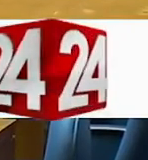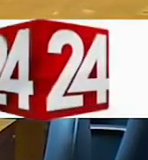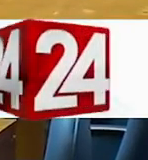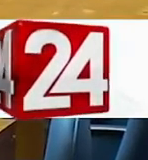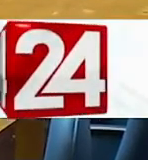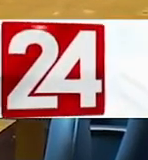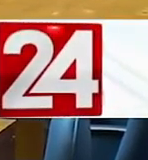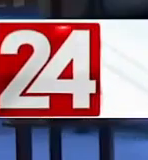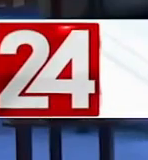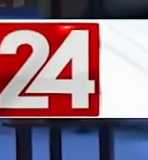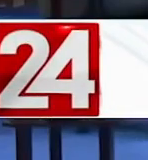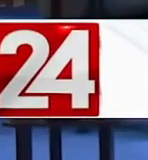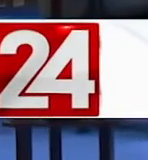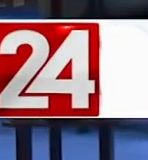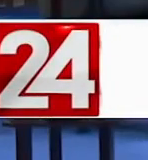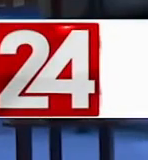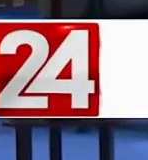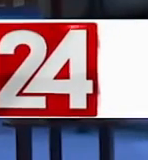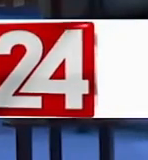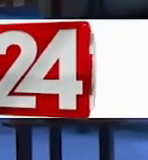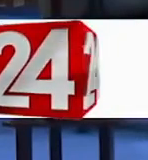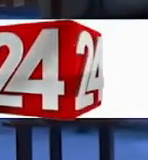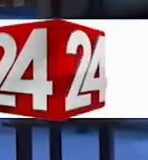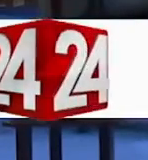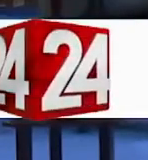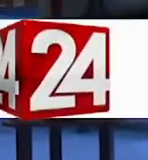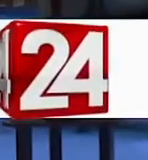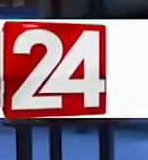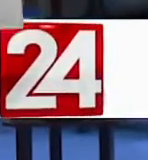para suspendihin ang excise tax.